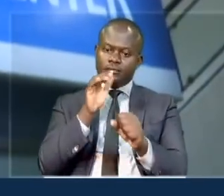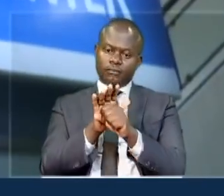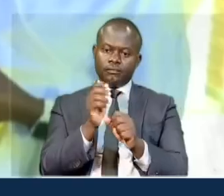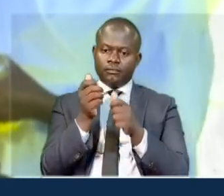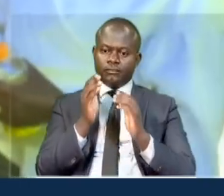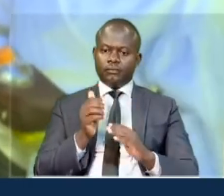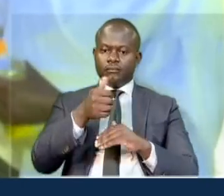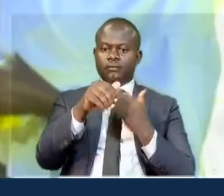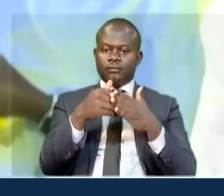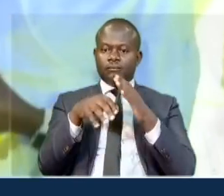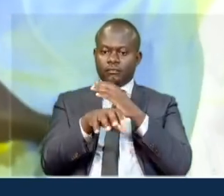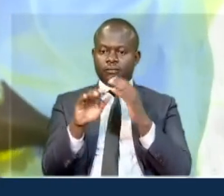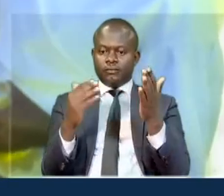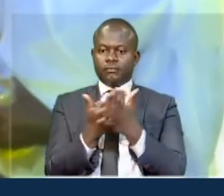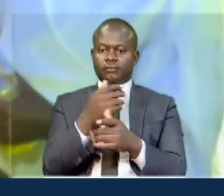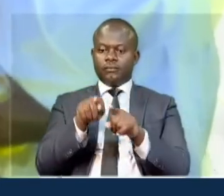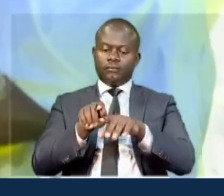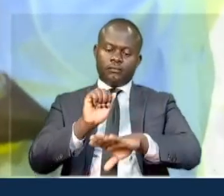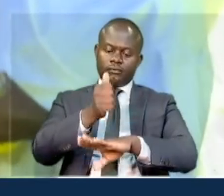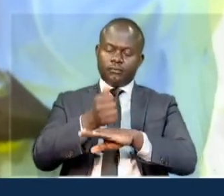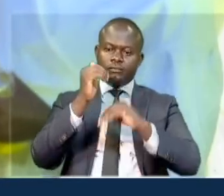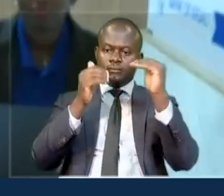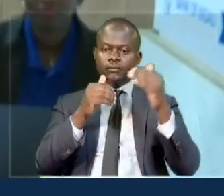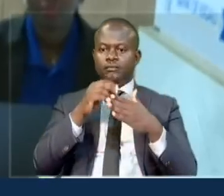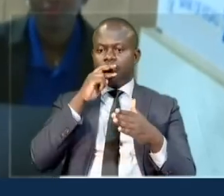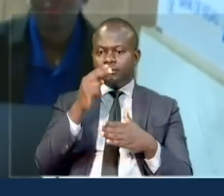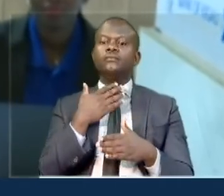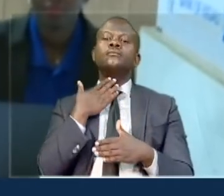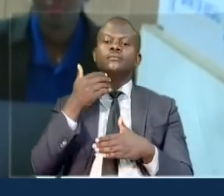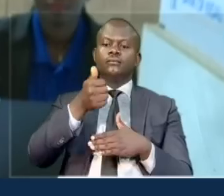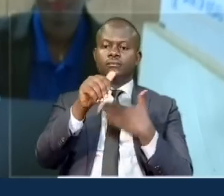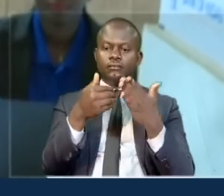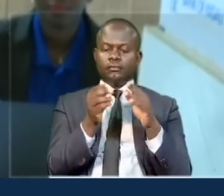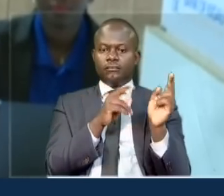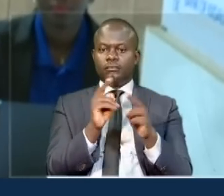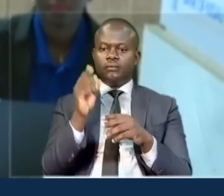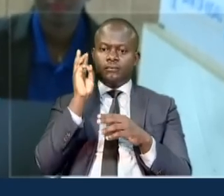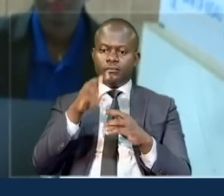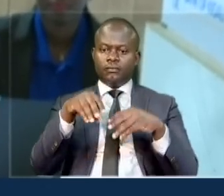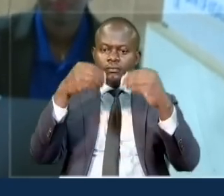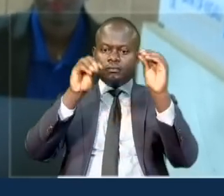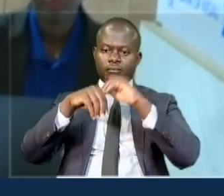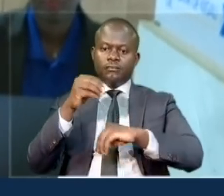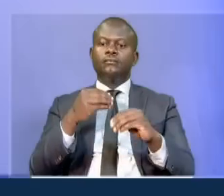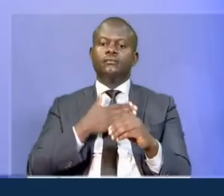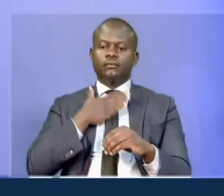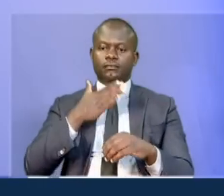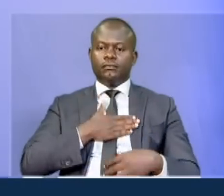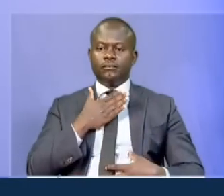babo kwirishami rishya nk'uko ryahashyizwe mu rwego rwo gusubiza ibyifuzo byabo n'ubundi rizatanga umusaruro